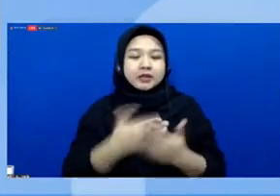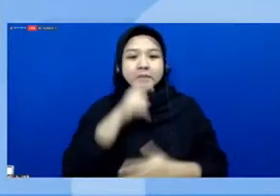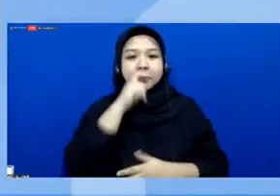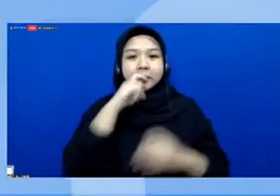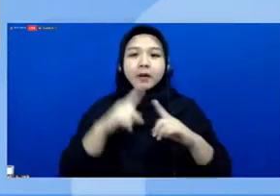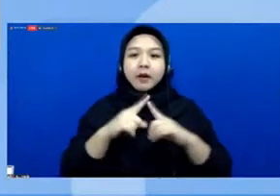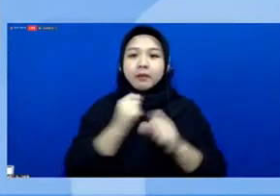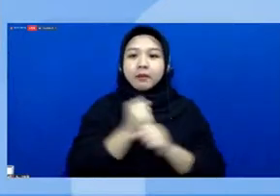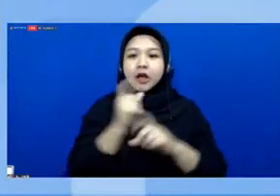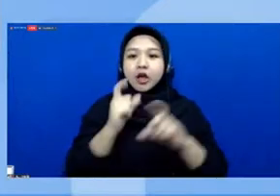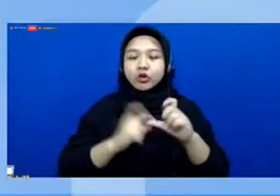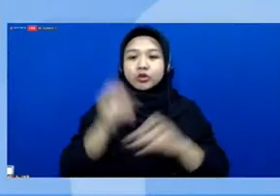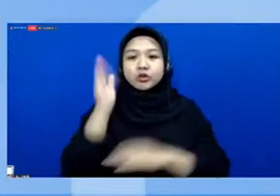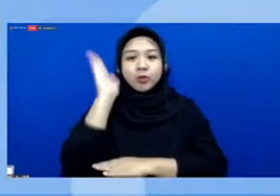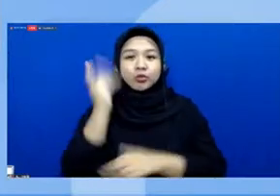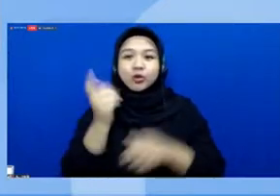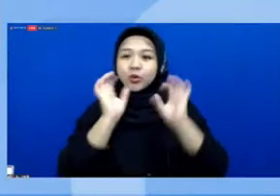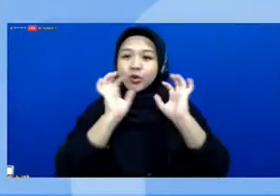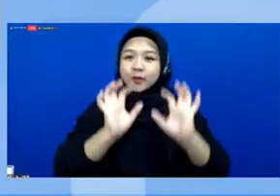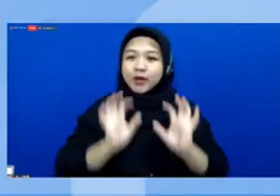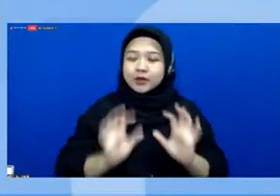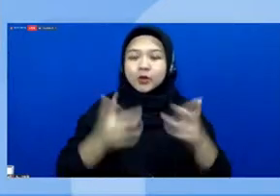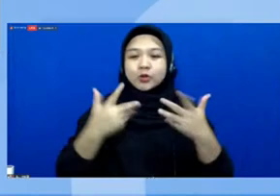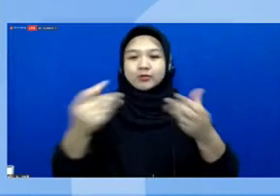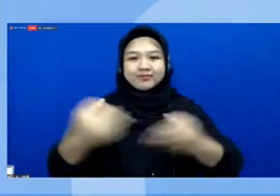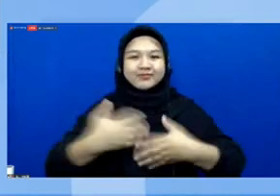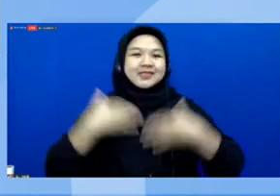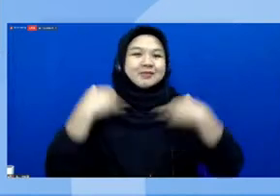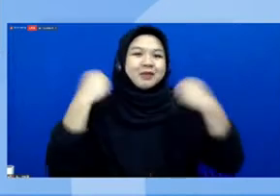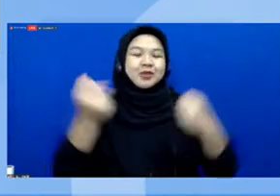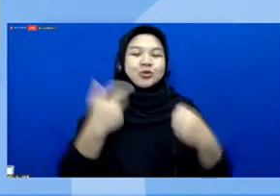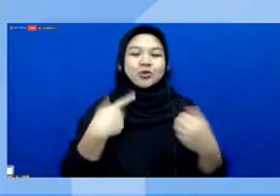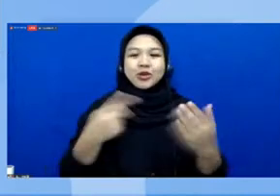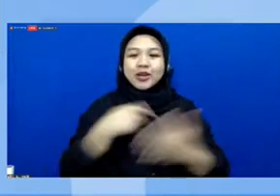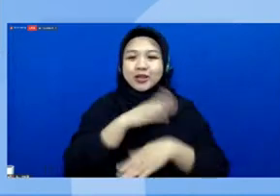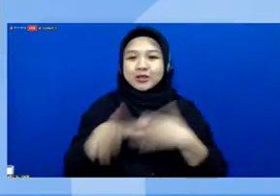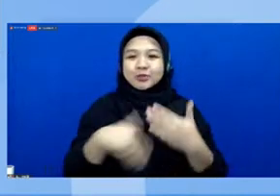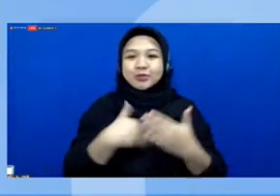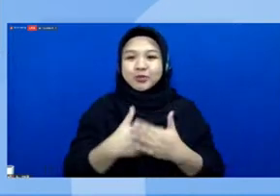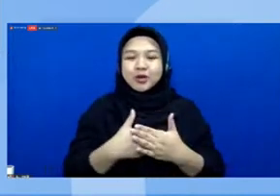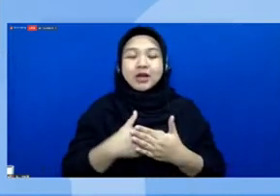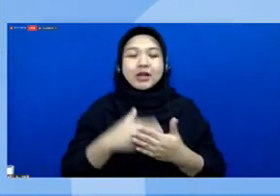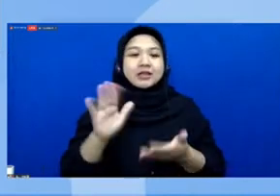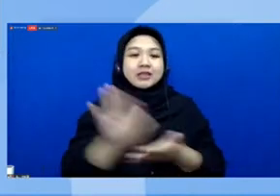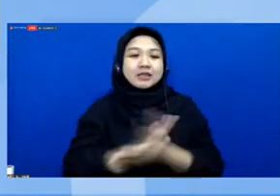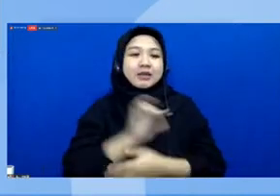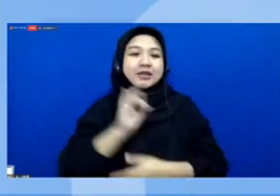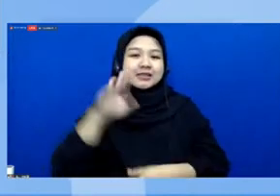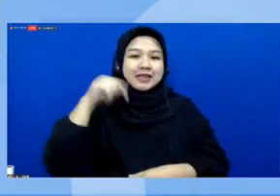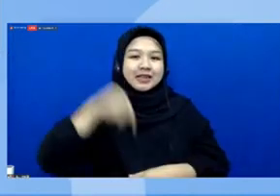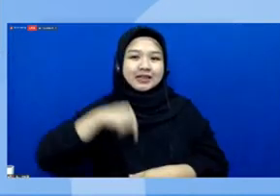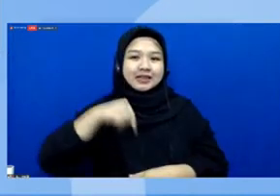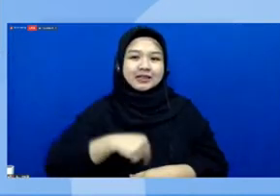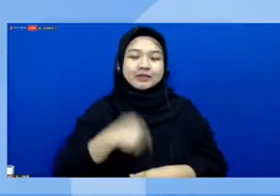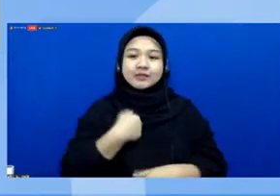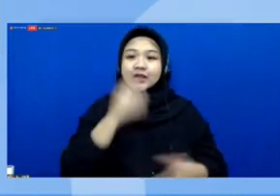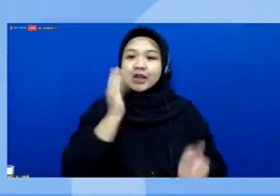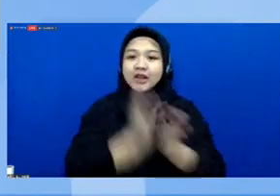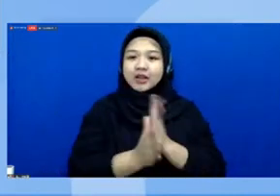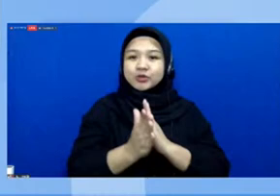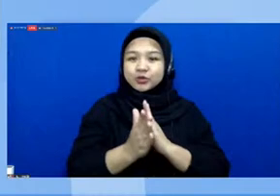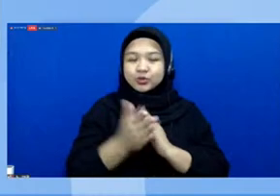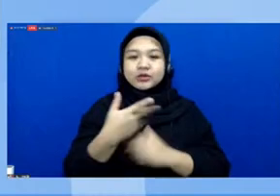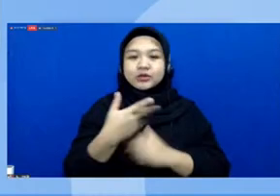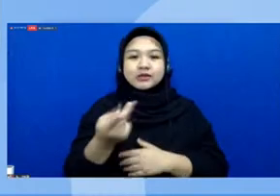atas sambutannya luar biasa dan juga memberikan semangat untuk kita semua pada kesempatan siang hari ini. Langsung saja kita akan masuk pada